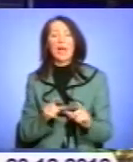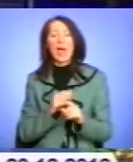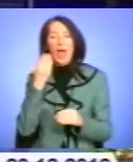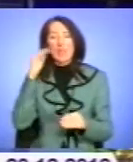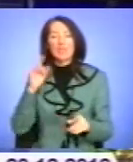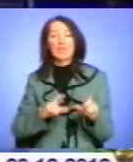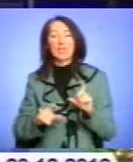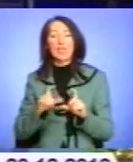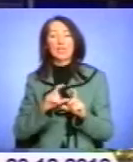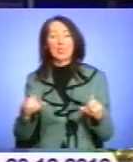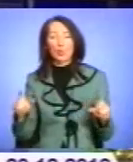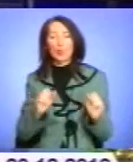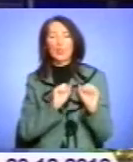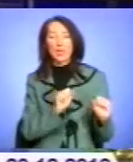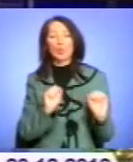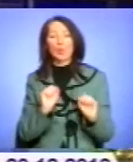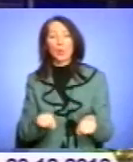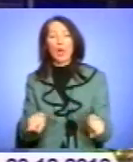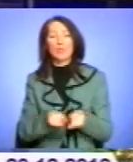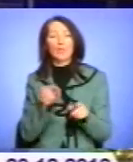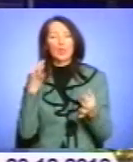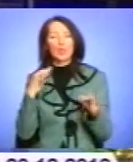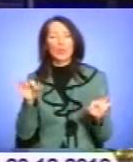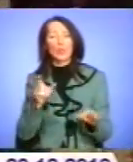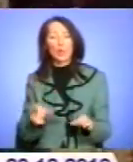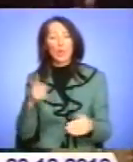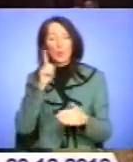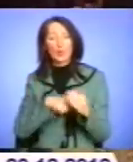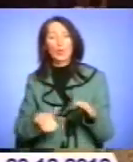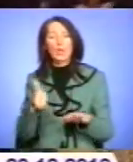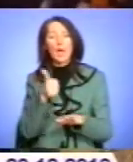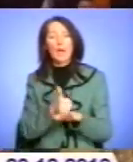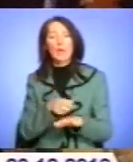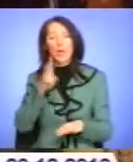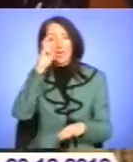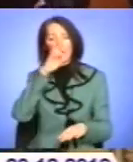та свобод громадян України, переконаний глава держави.